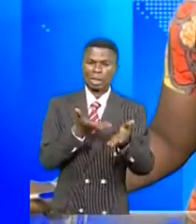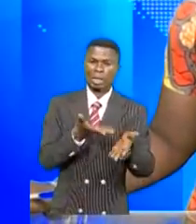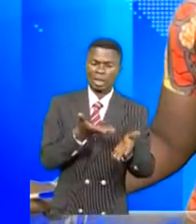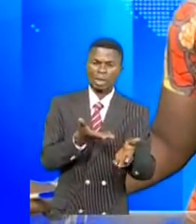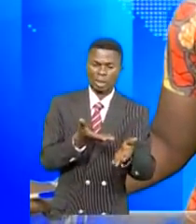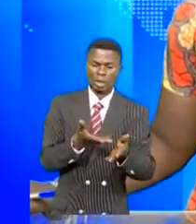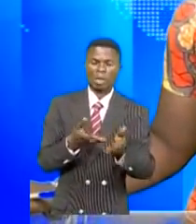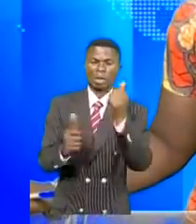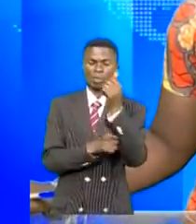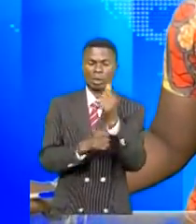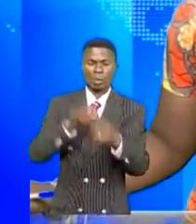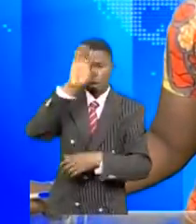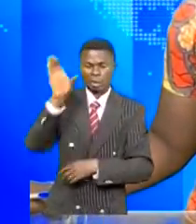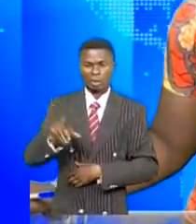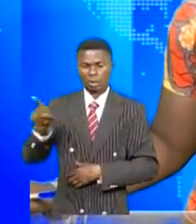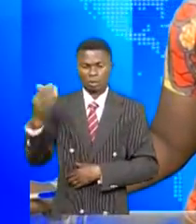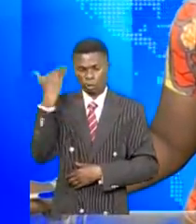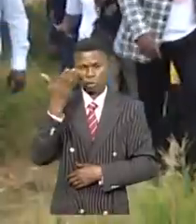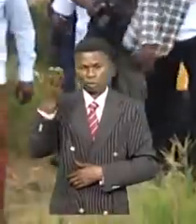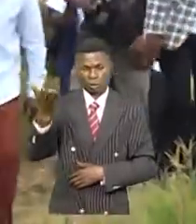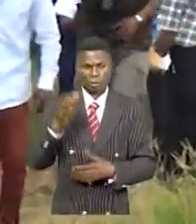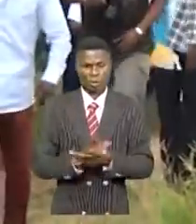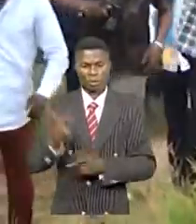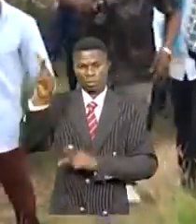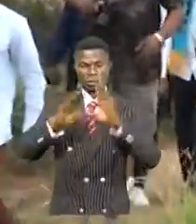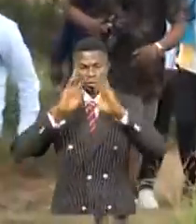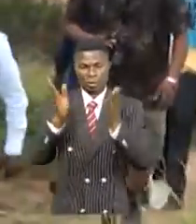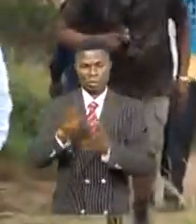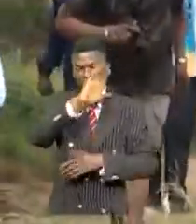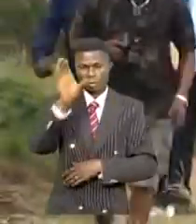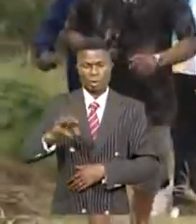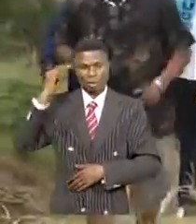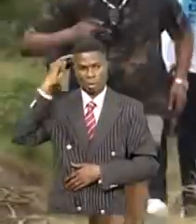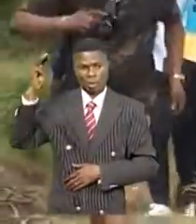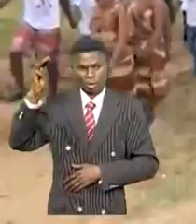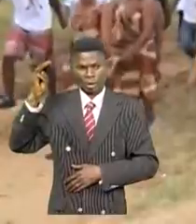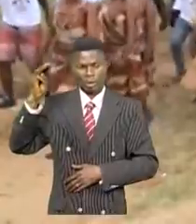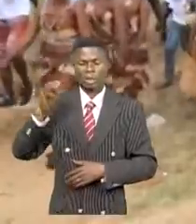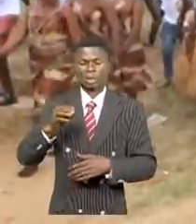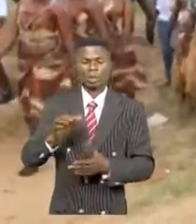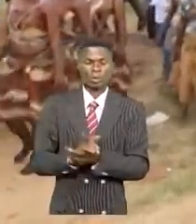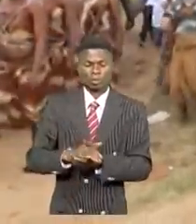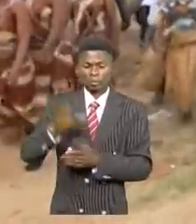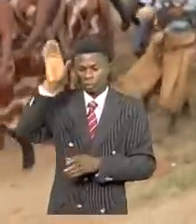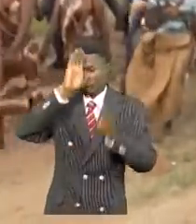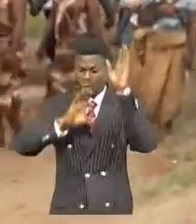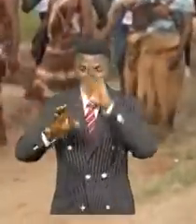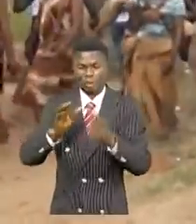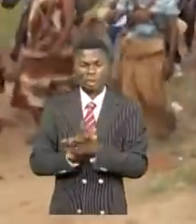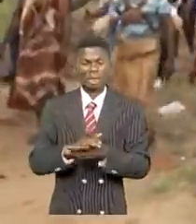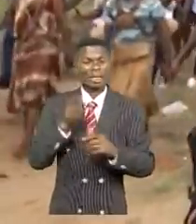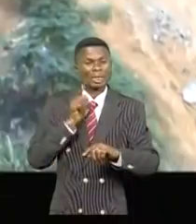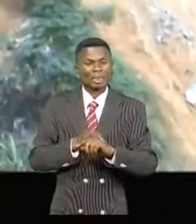soutien aux habitants de ces coins. Émilie Kaindo. La population de la commune de Mongafula désorientée par des moments difficiles qu'elle